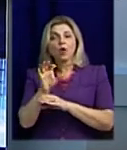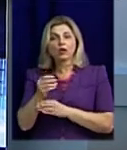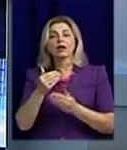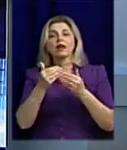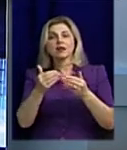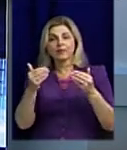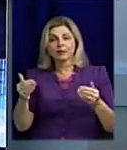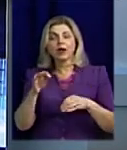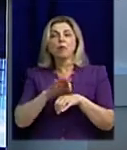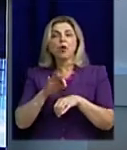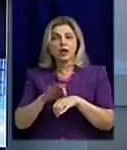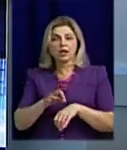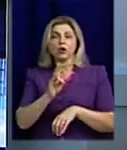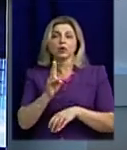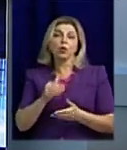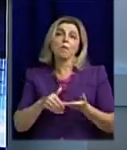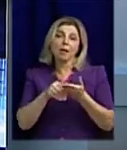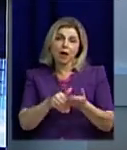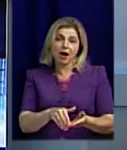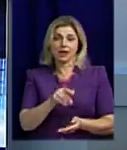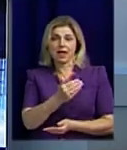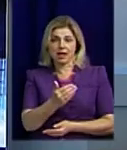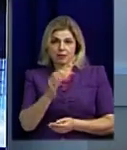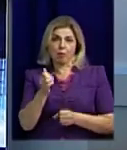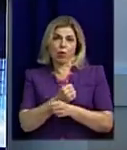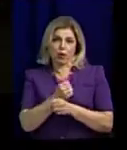гепатит С, а також ті, хто допомагає їм з ним боротися.